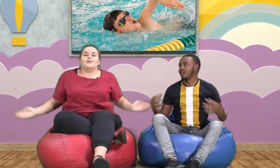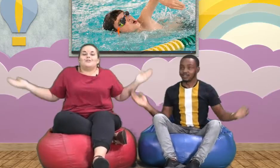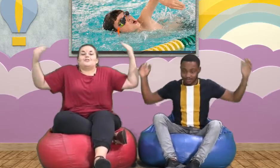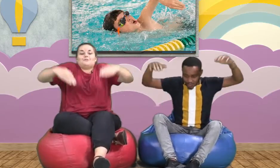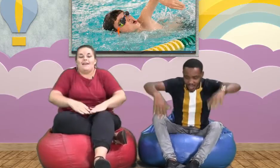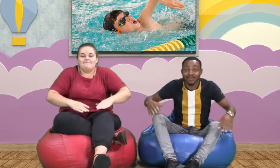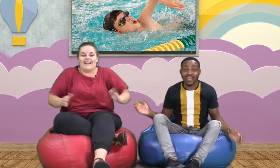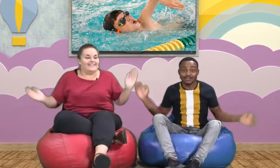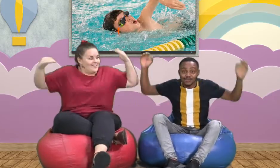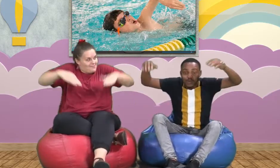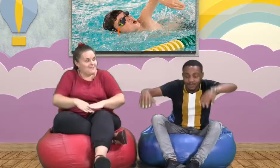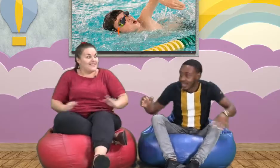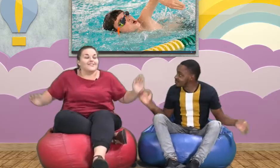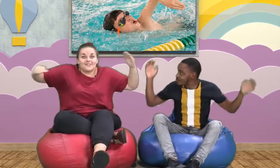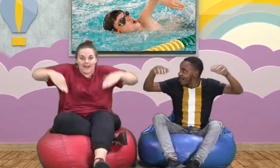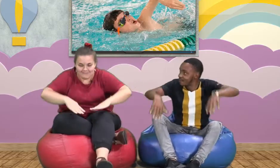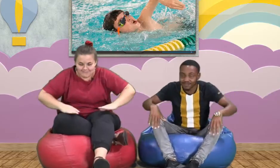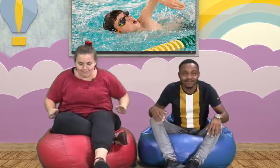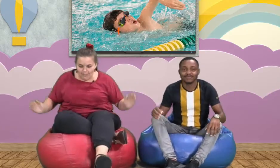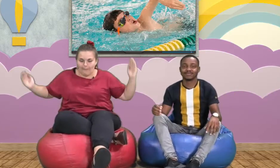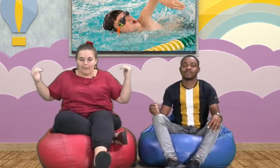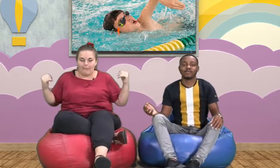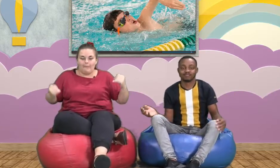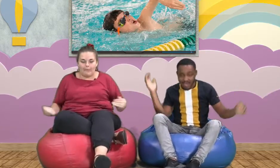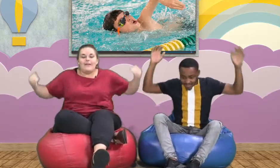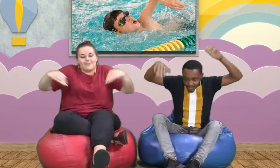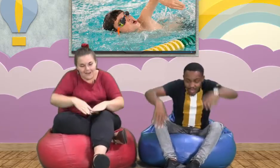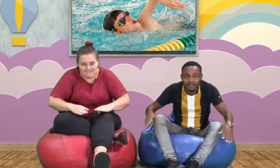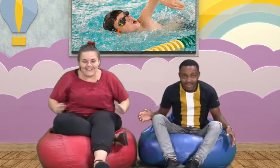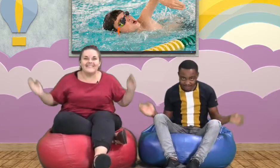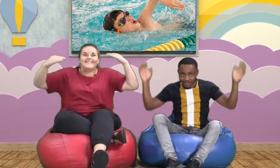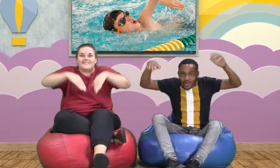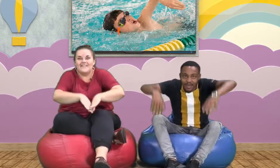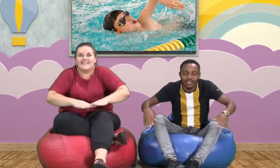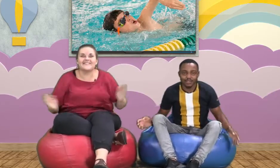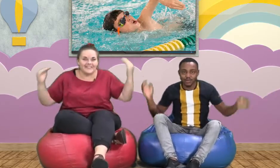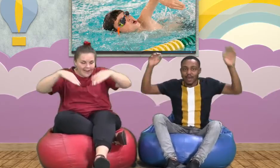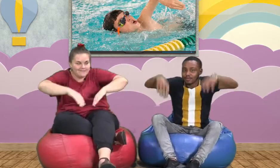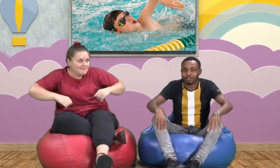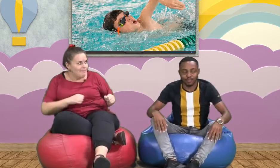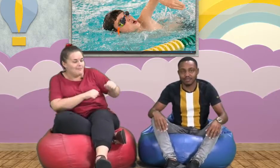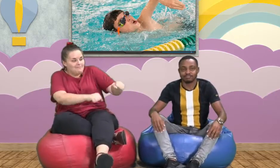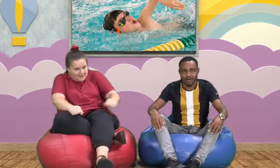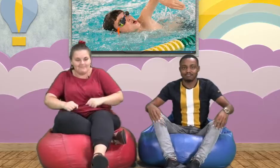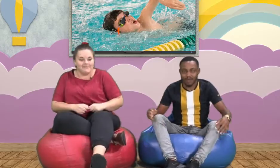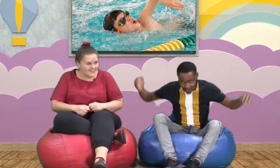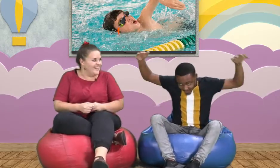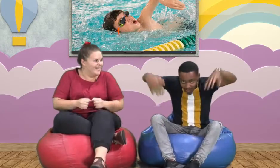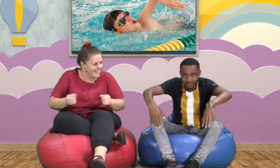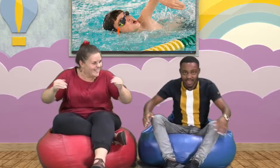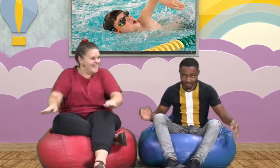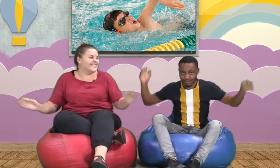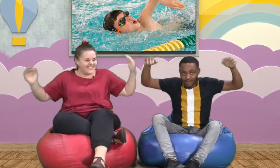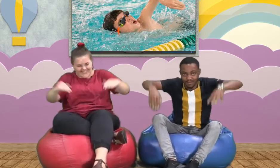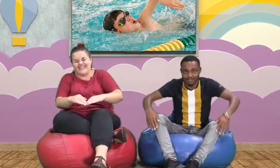toch. Swem, Enzo, swem, Enzo, swem. Bam, bam, bam. Swem, Enzo, swem, Enzo, swem. Bam, bam, bam.